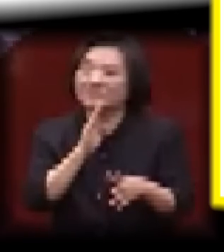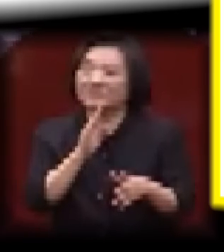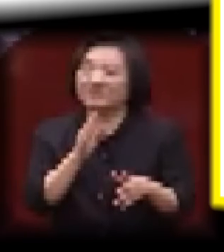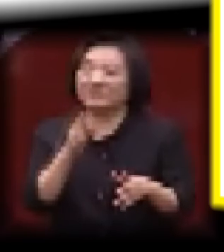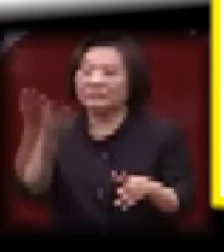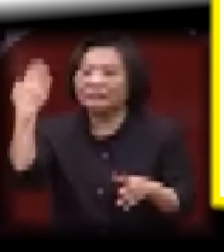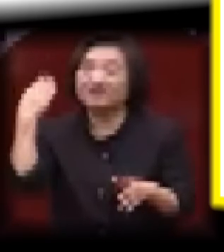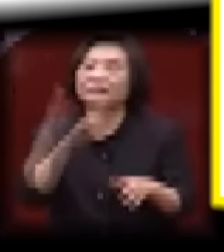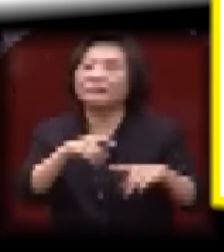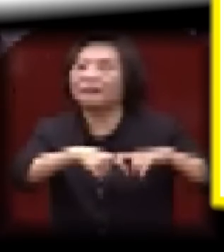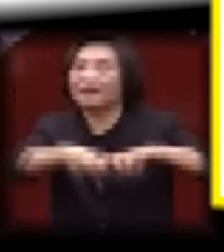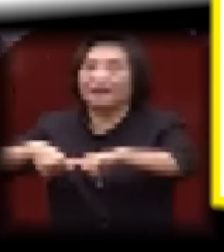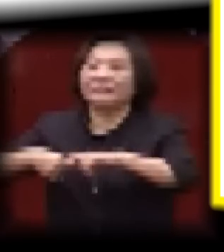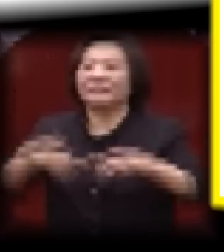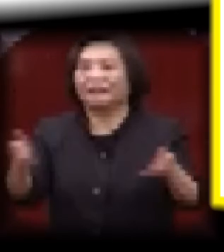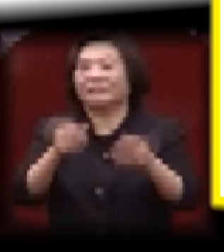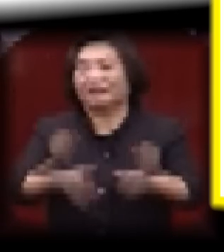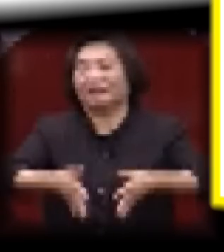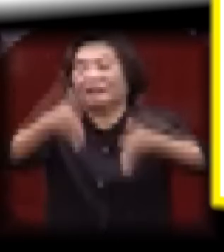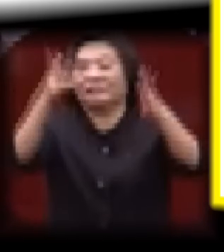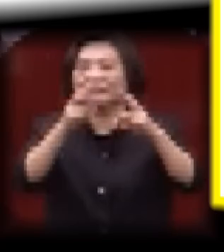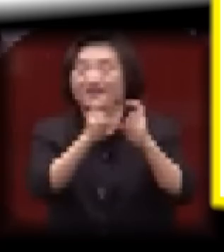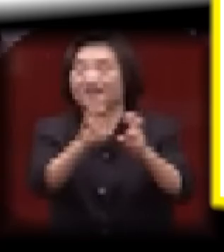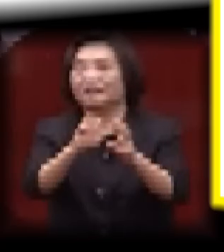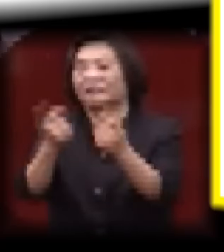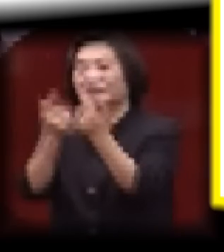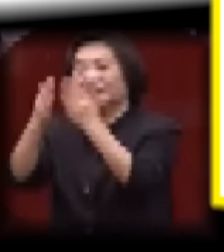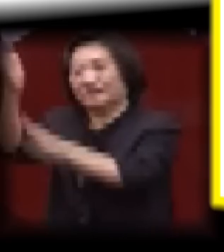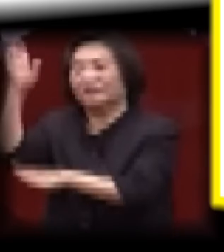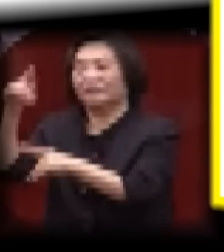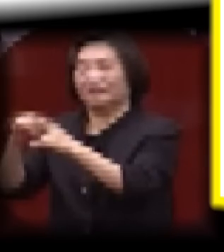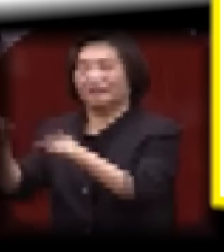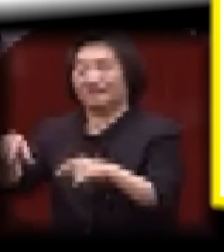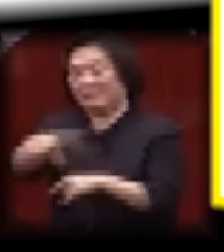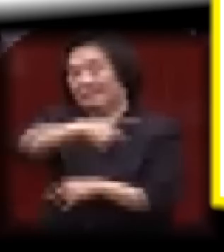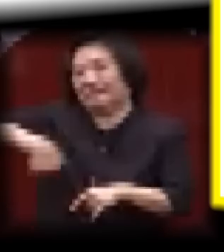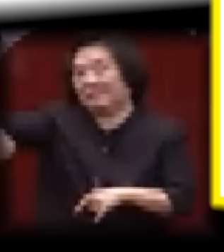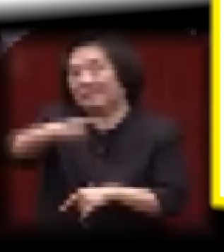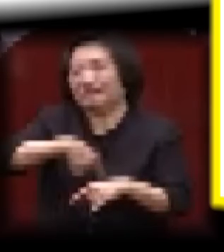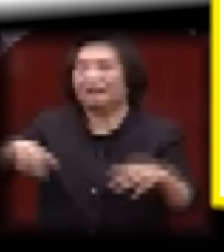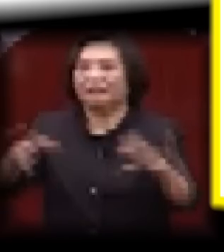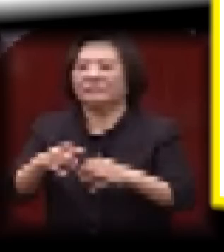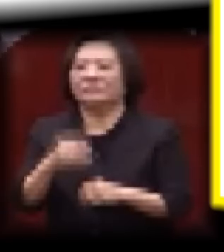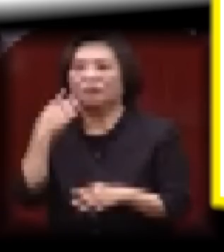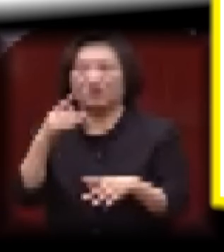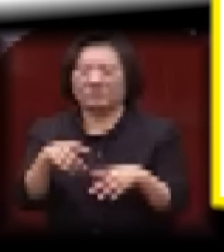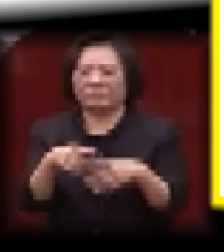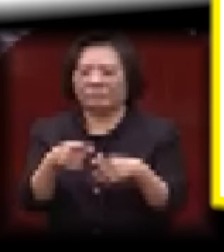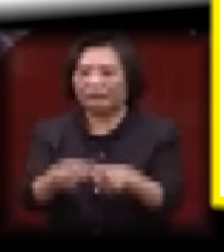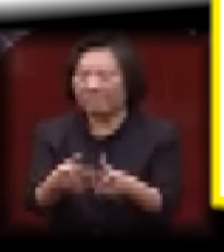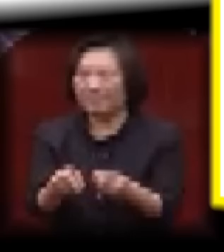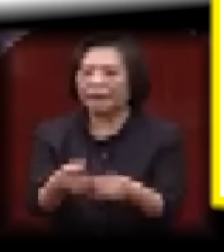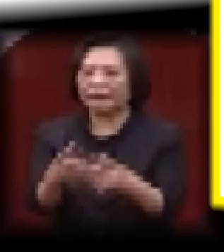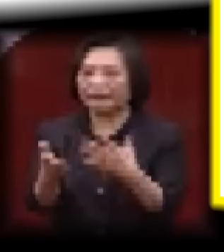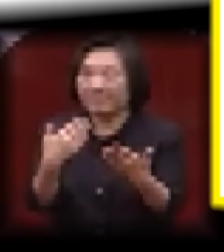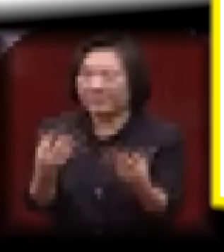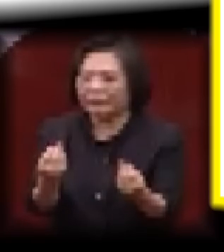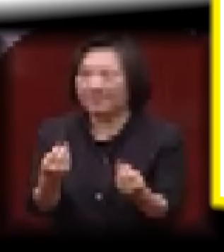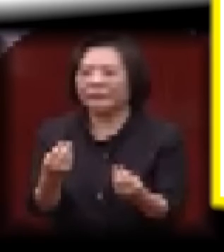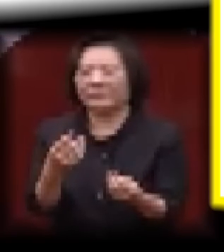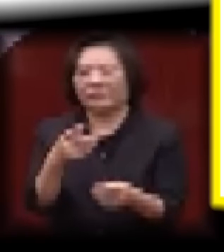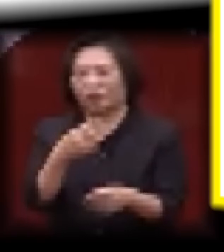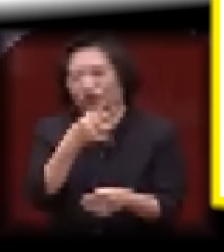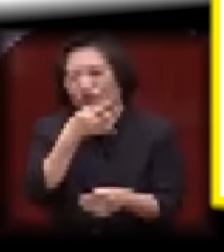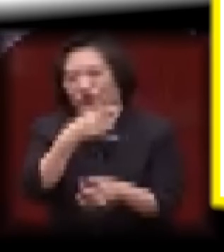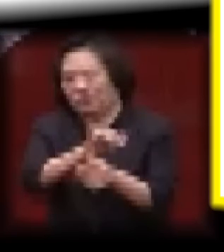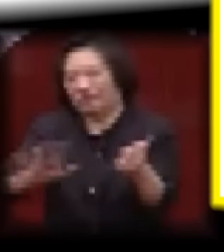中，容积奖励如果不明确的话，会引起后面很多的那个纠纷，你知道。所以我们会针对这容积奖励